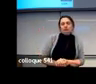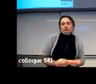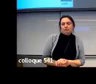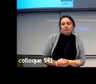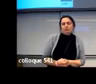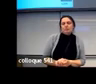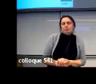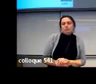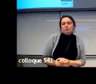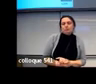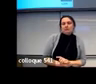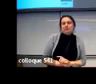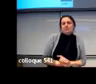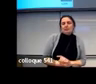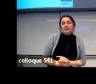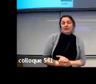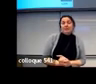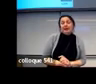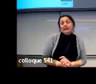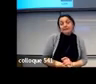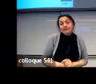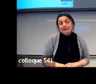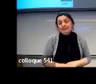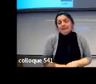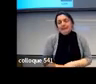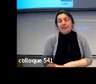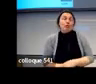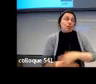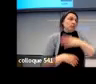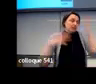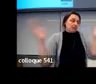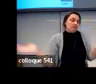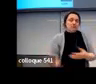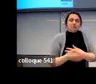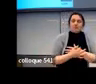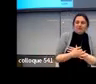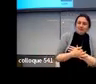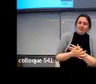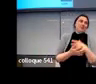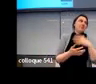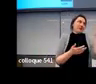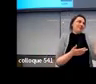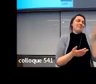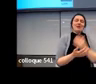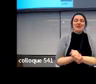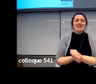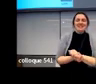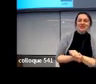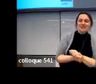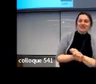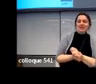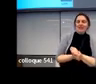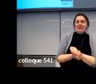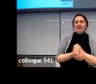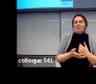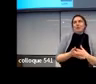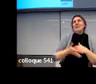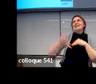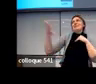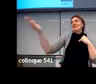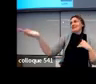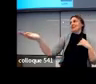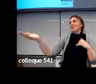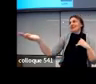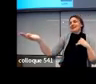eu une révision par les pairs dans un contexte là, on pourrait vraiment en parler, là, dire... Il y a